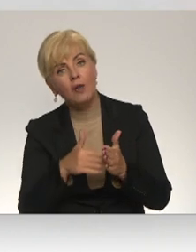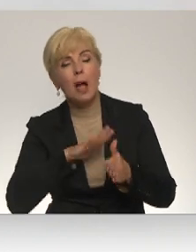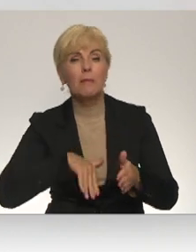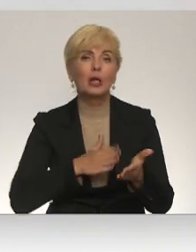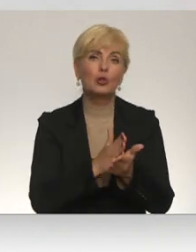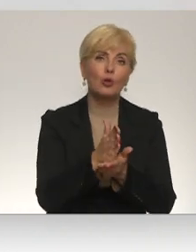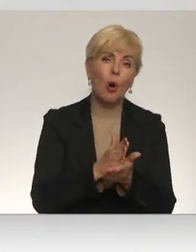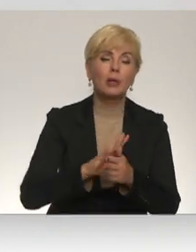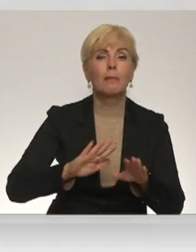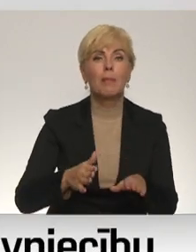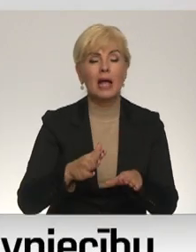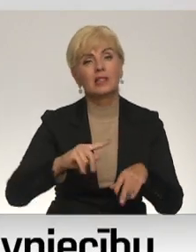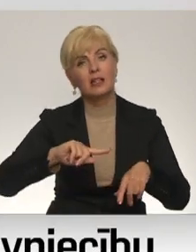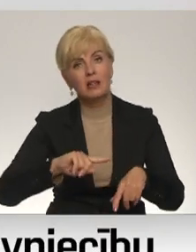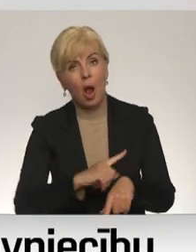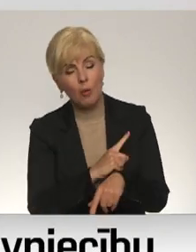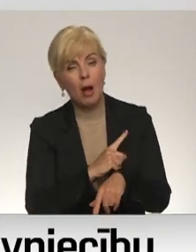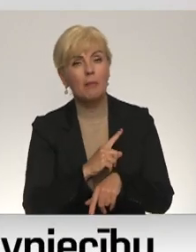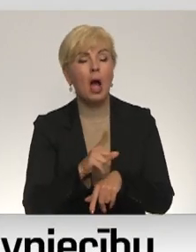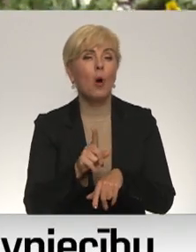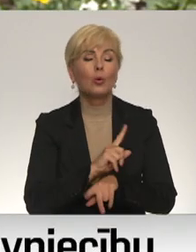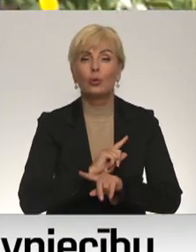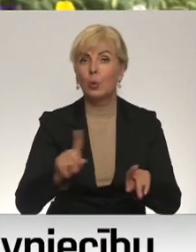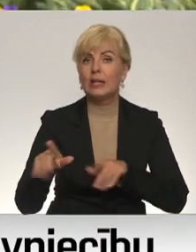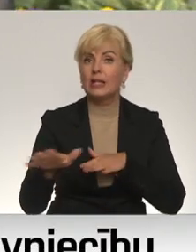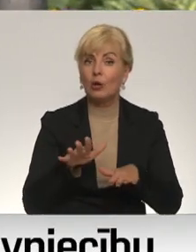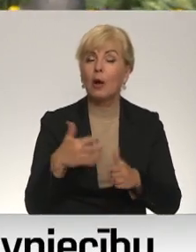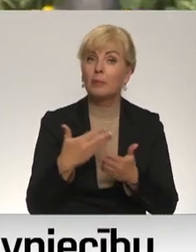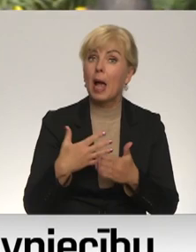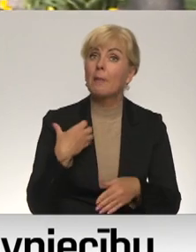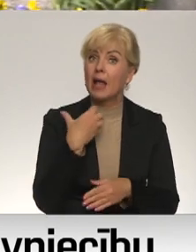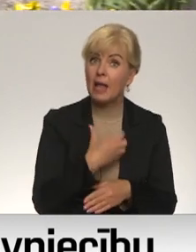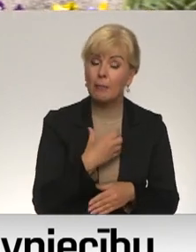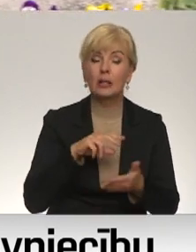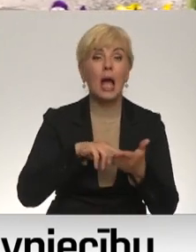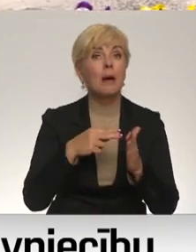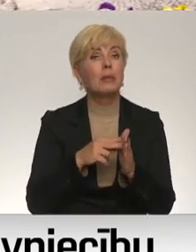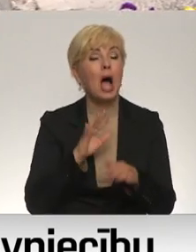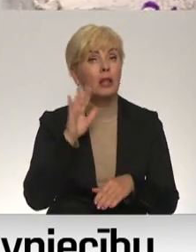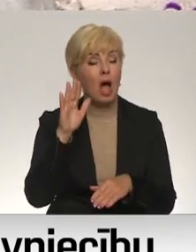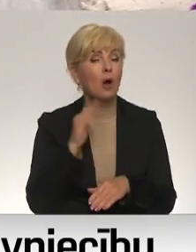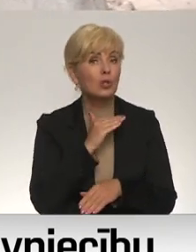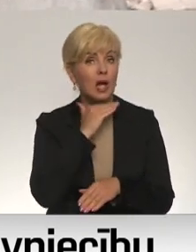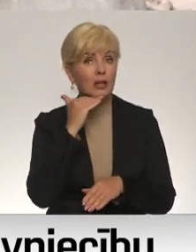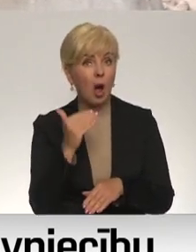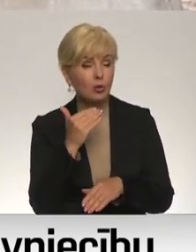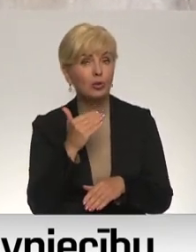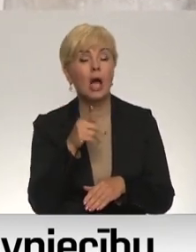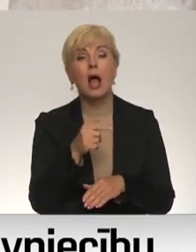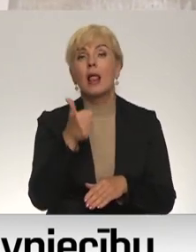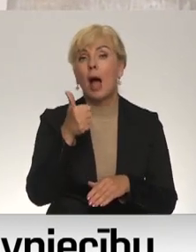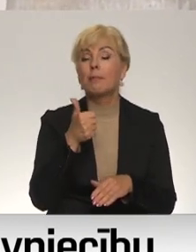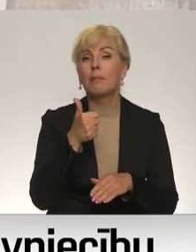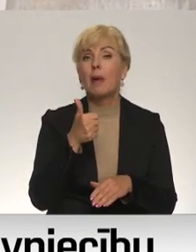traumām, un operatīvi rīkoties, ja tas ir nepieciešams. Un tomēr plānu nākotnēji vēl ir daudz. Lielākais